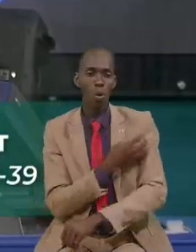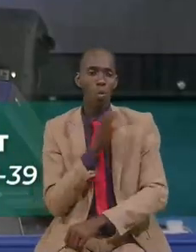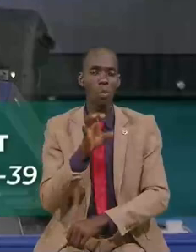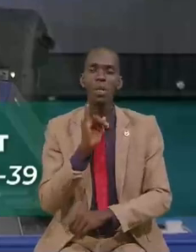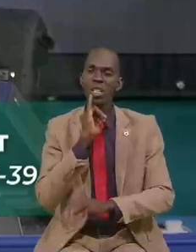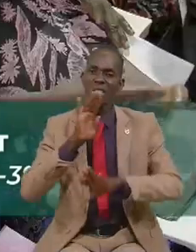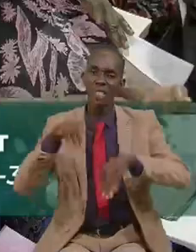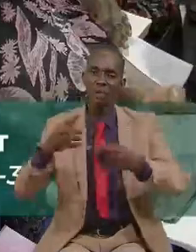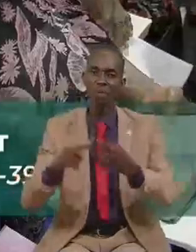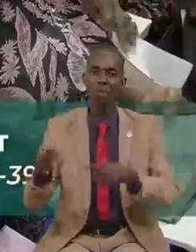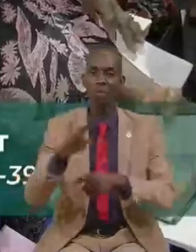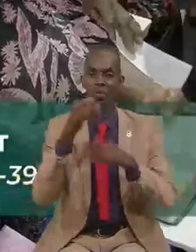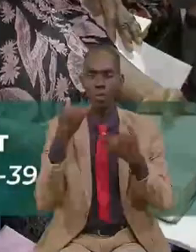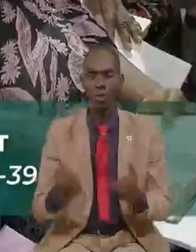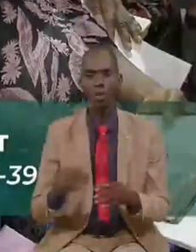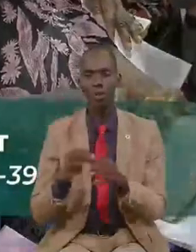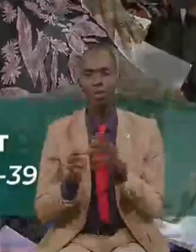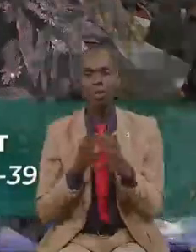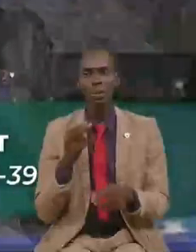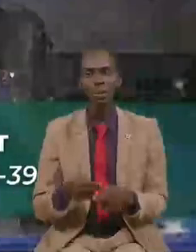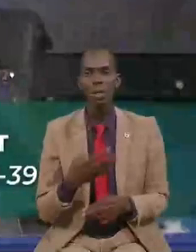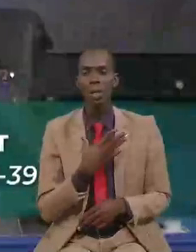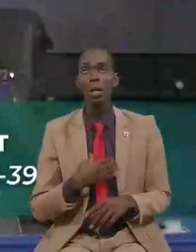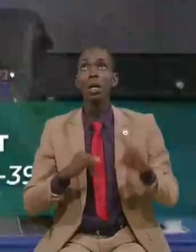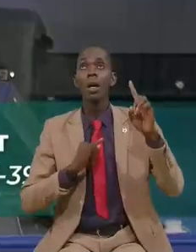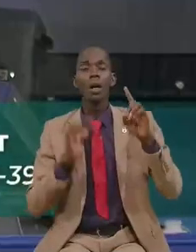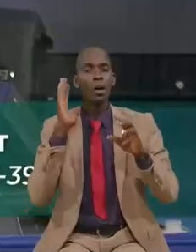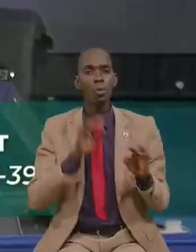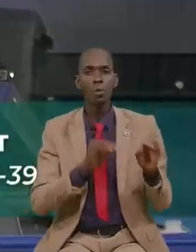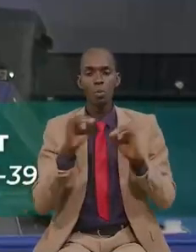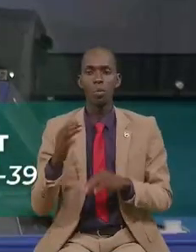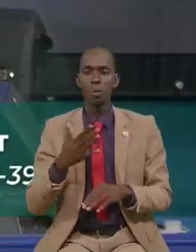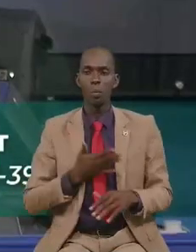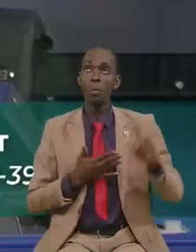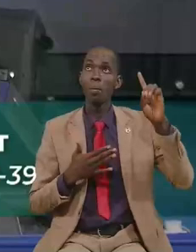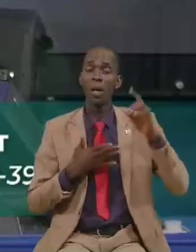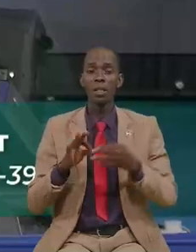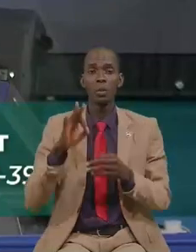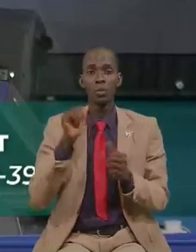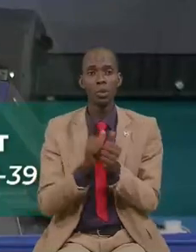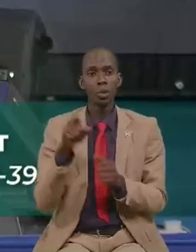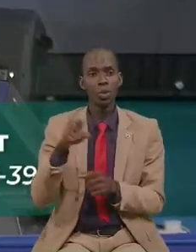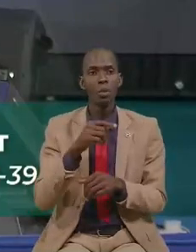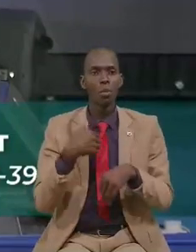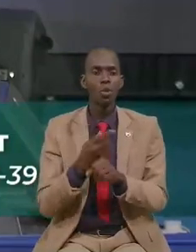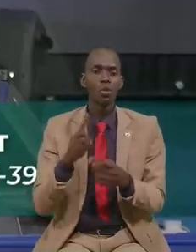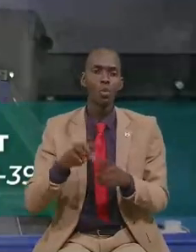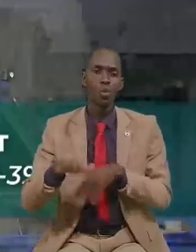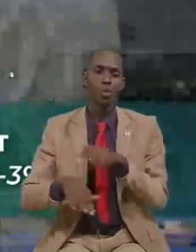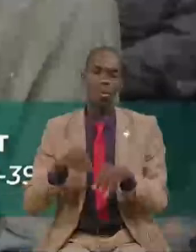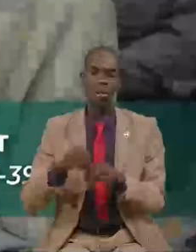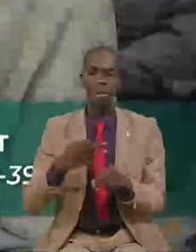de Jésus. Je mettrai mon esprit en vous et je ferai en sorte que vous suiviez mes ordonnances et que vous observiez